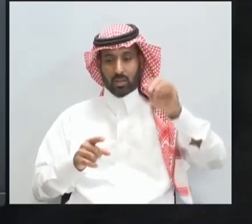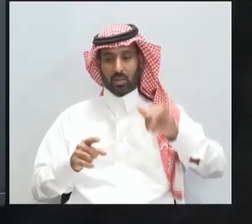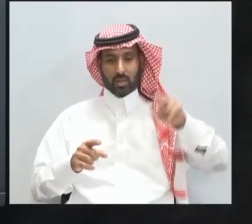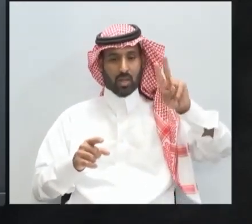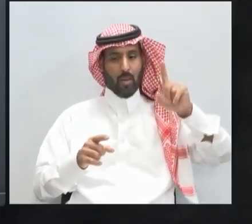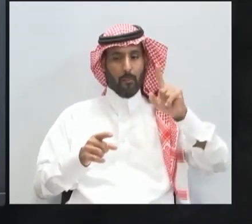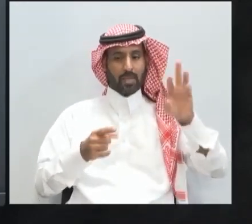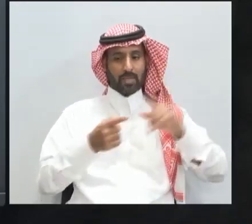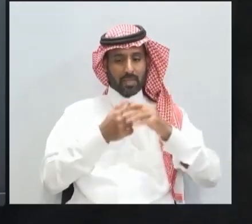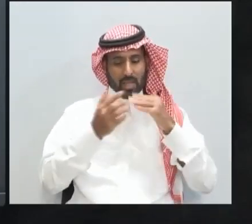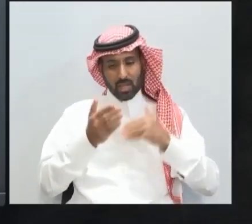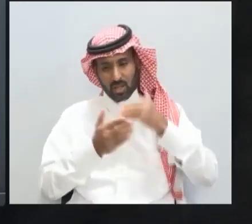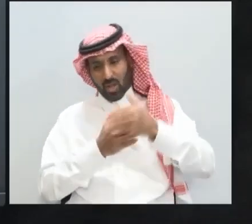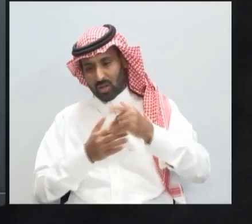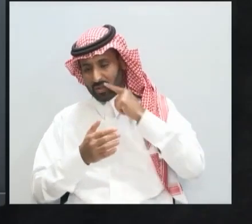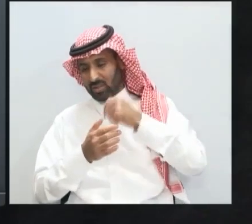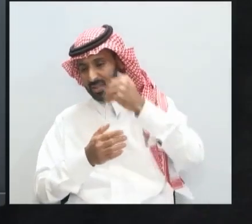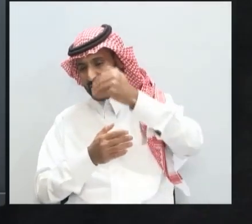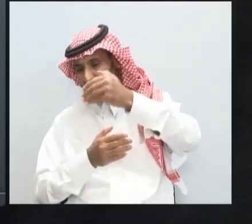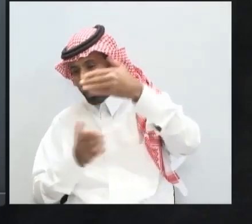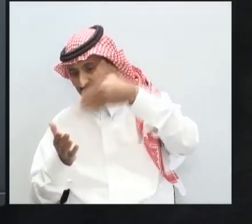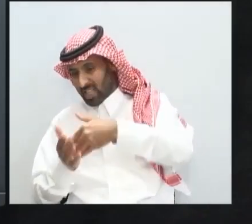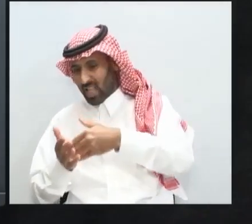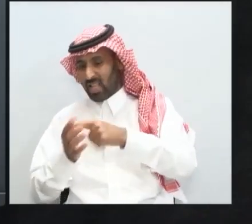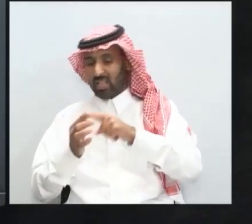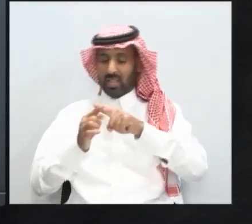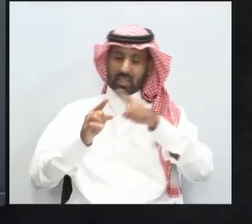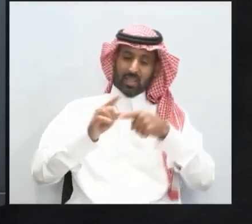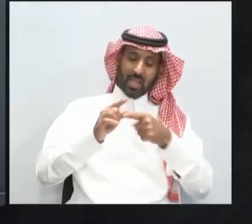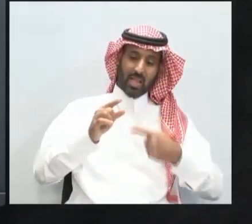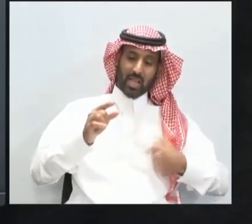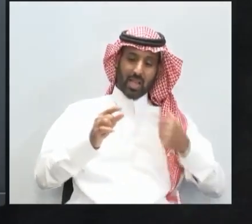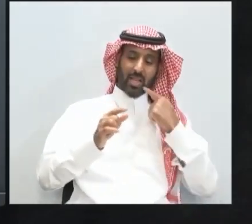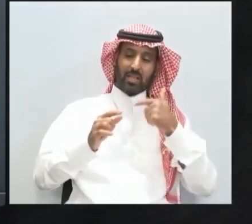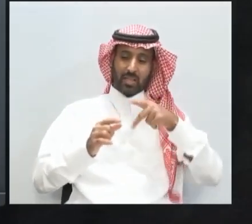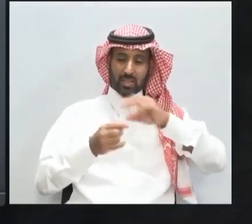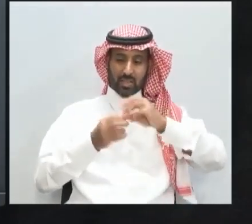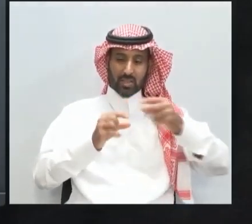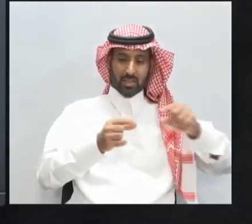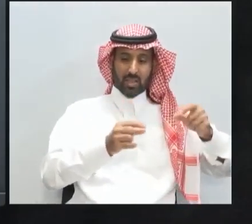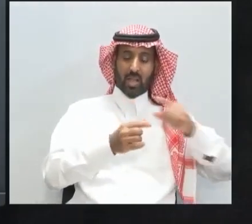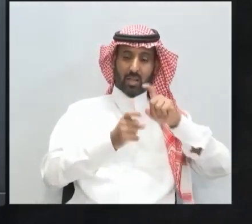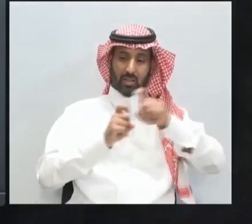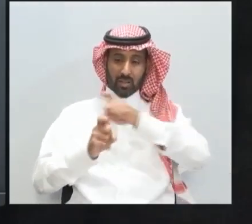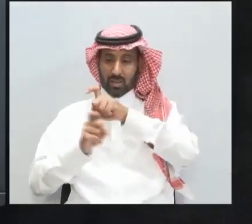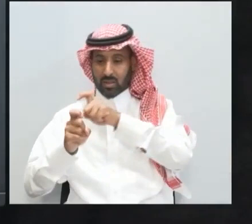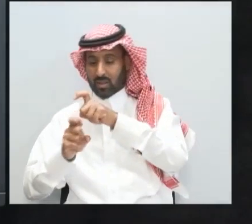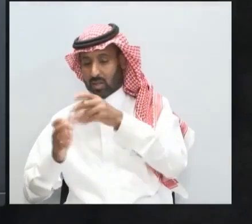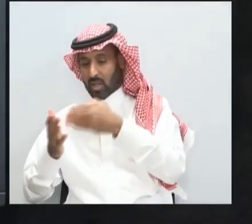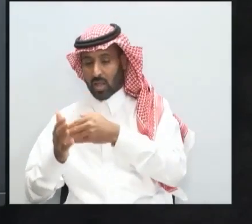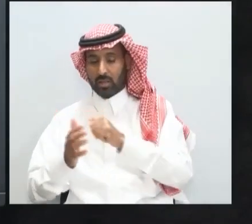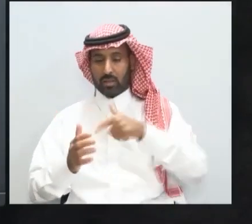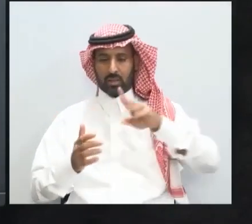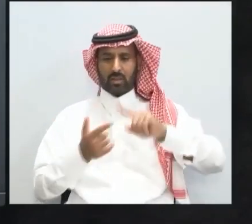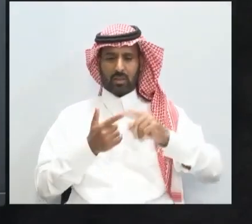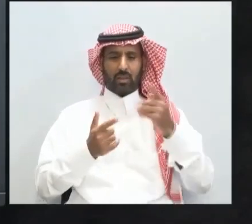تتجاوز جميع هذه المراحل تتجه مباشره الى مرحله نسميها مرحله سلسله نقل الالكترونات وبنفس الفكره ونحن